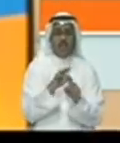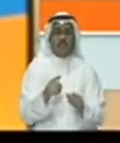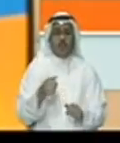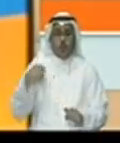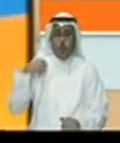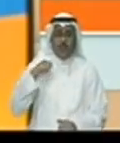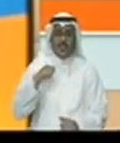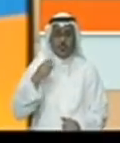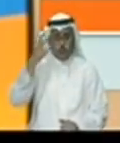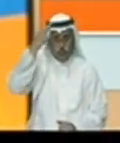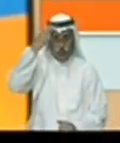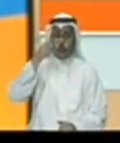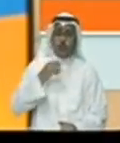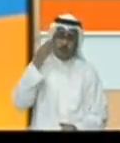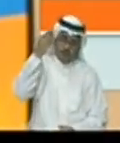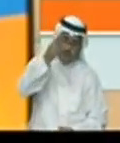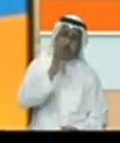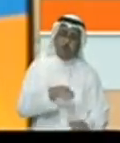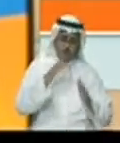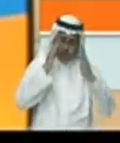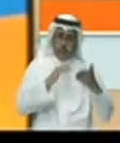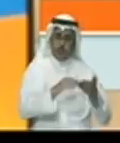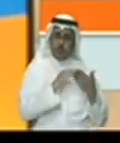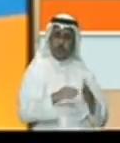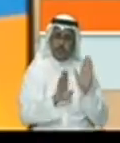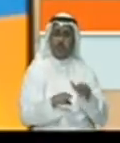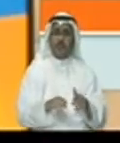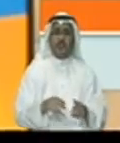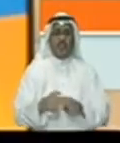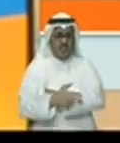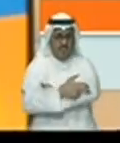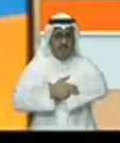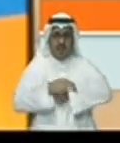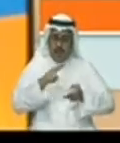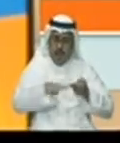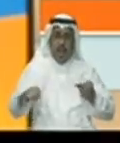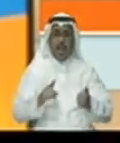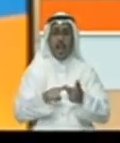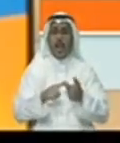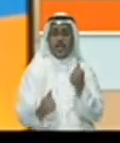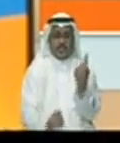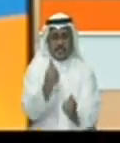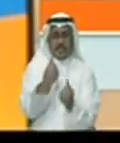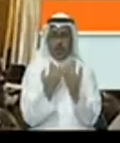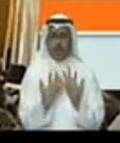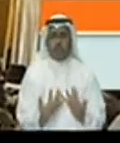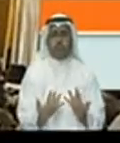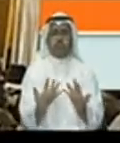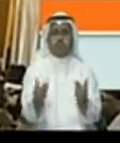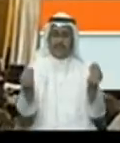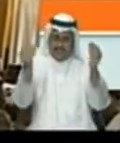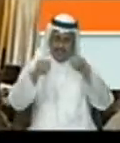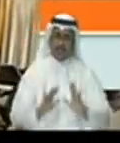بالأمس، ونتطلع إلى محاربة الفقر، نتطلع إلى دعم المنظمة كما نفعل، نتطلع